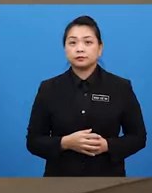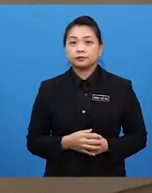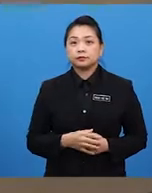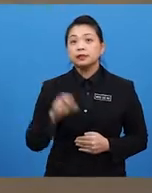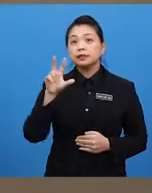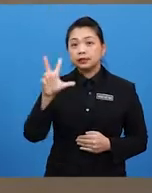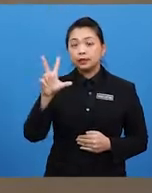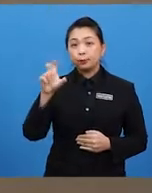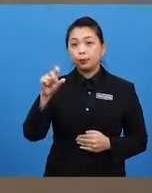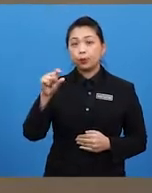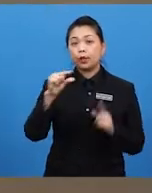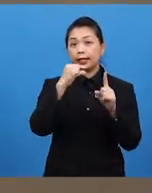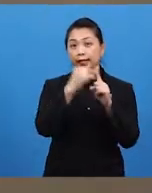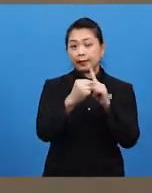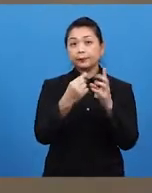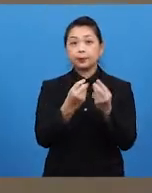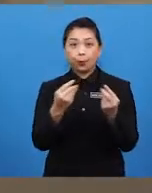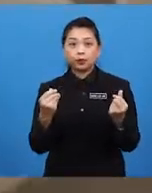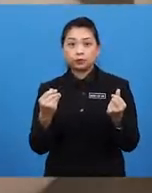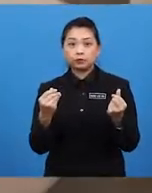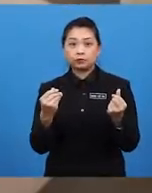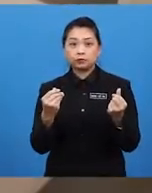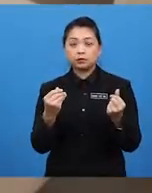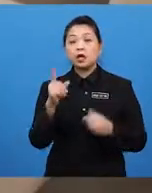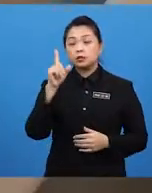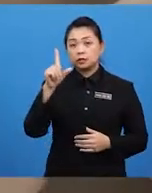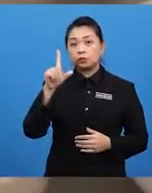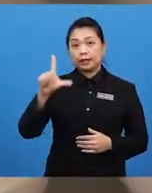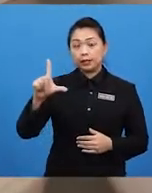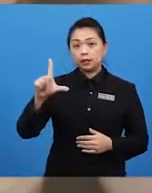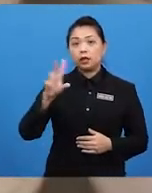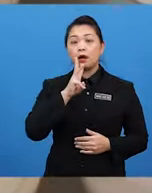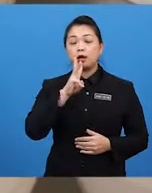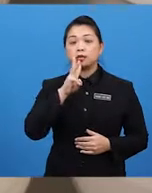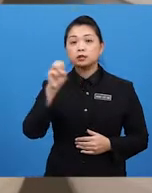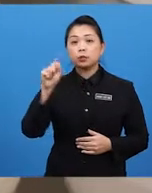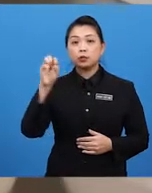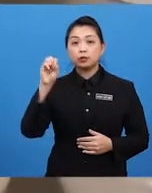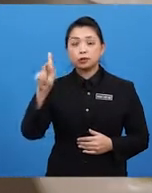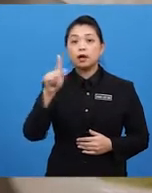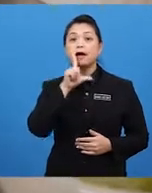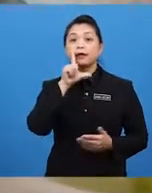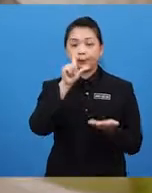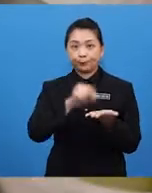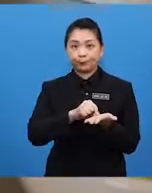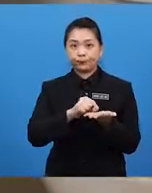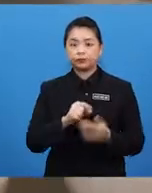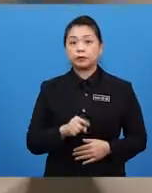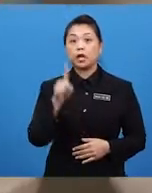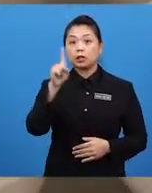Hai 30 gram tepung kandung satu Lite eyestalk ayam Hai